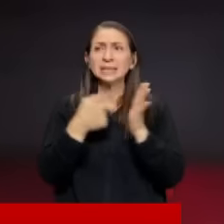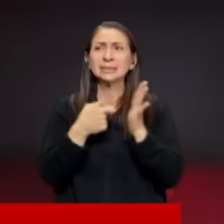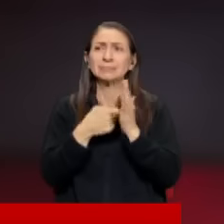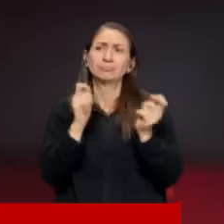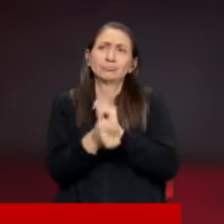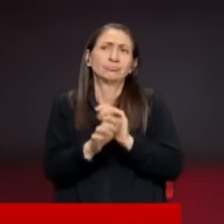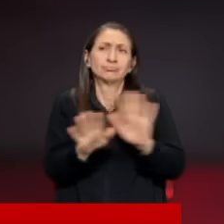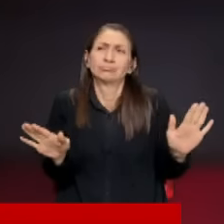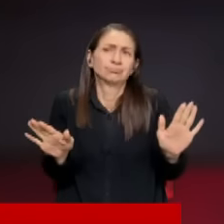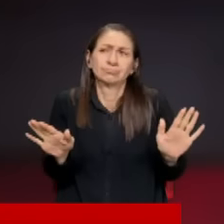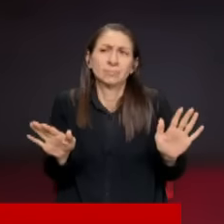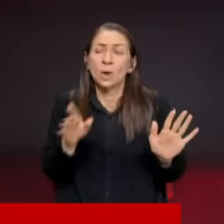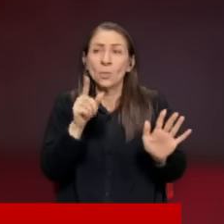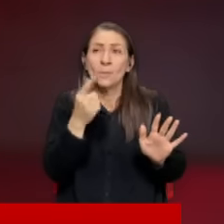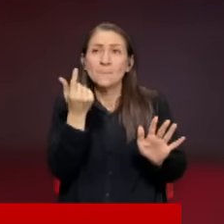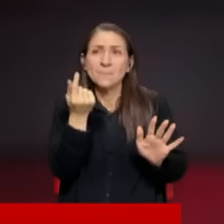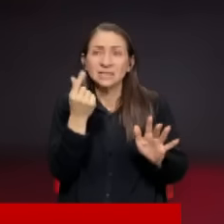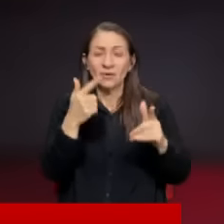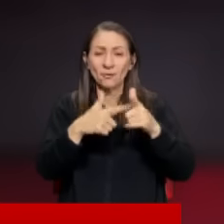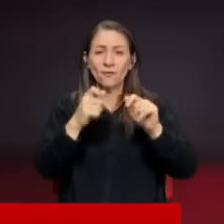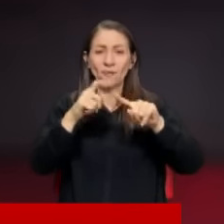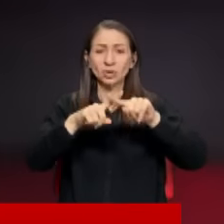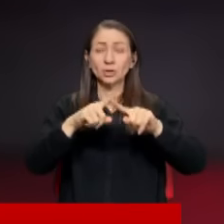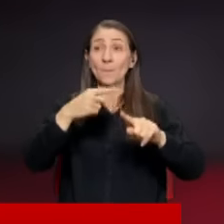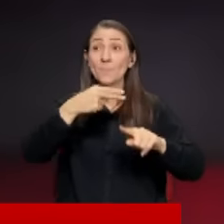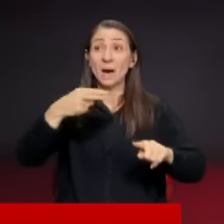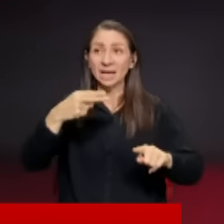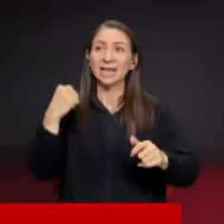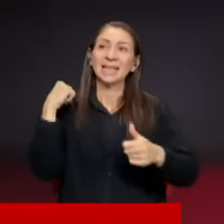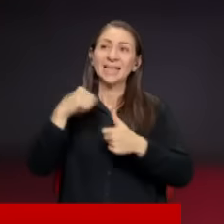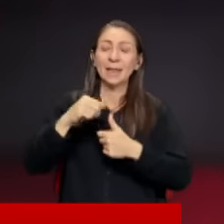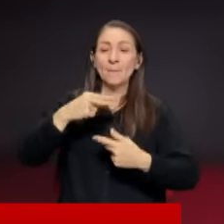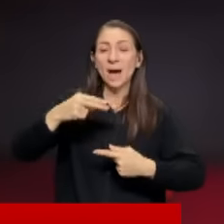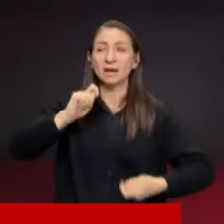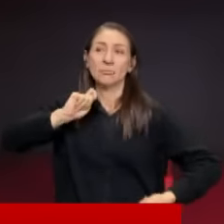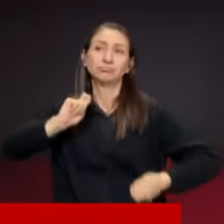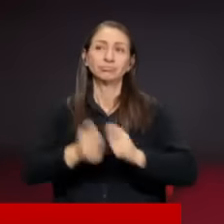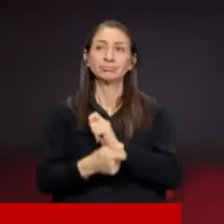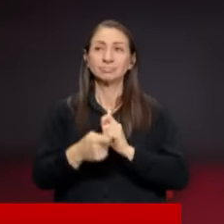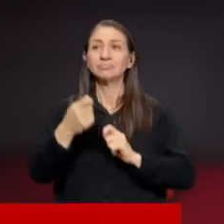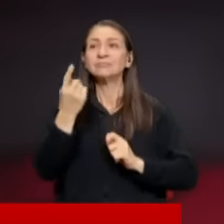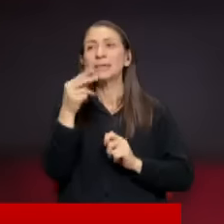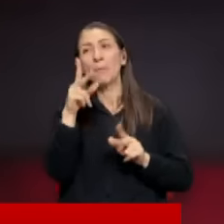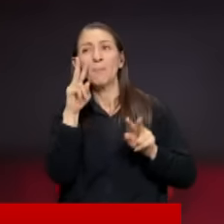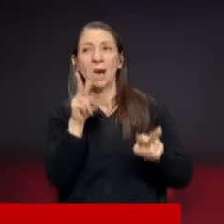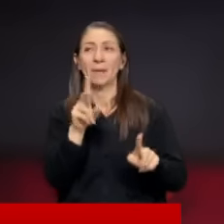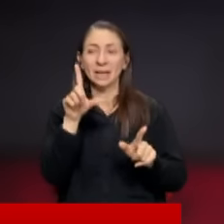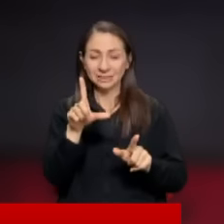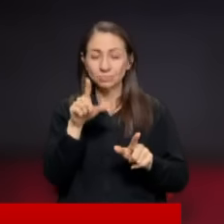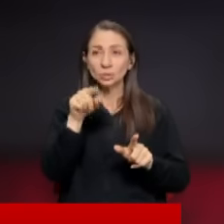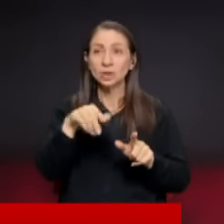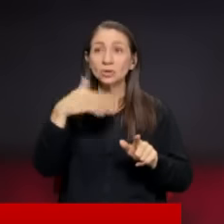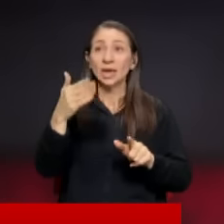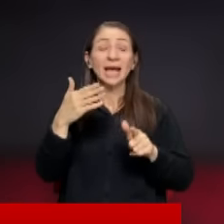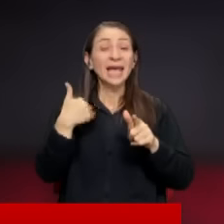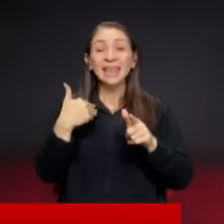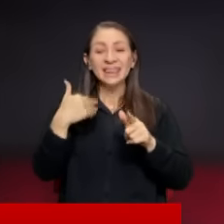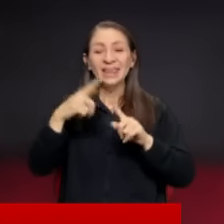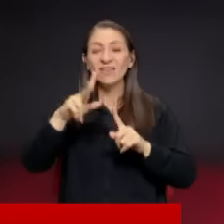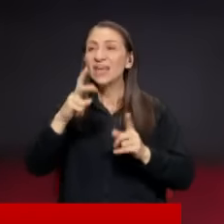değişiyor. Bunu bir nevi Fox markasının yeniden markalaştırılması gibi bakabiliriz. Bundan sonra kanalımızın